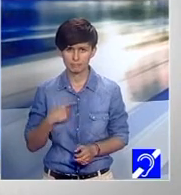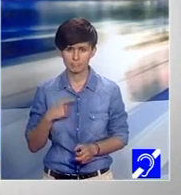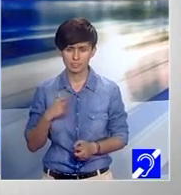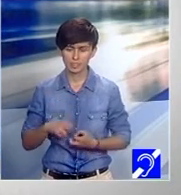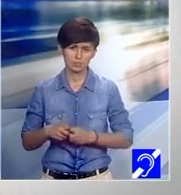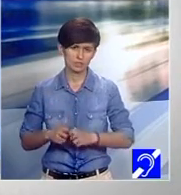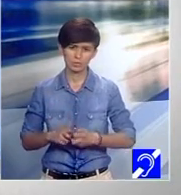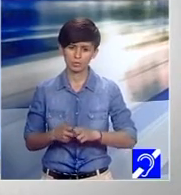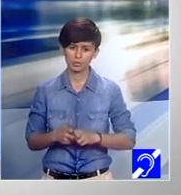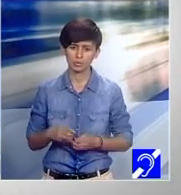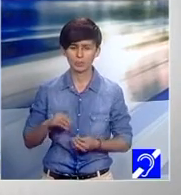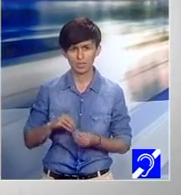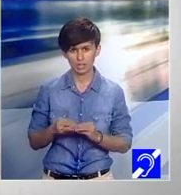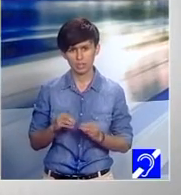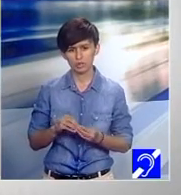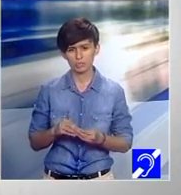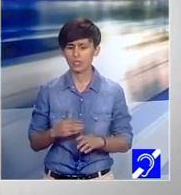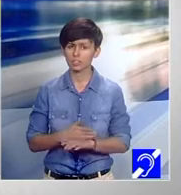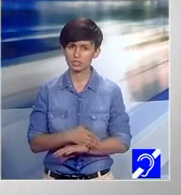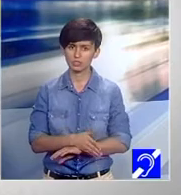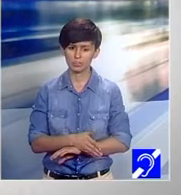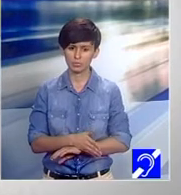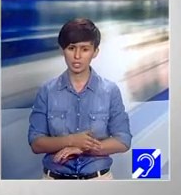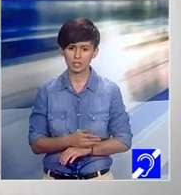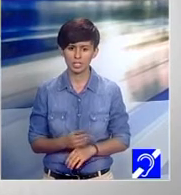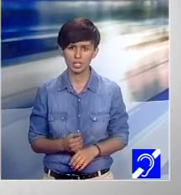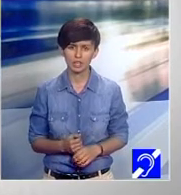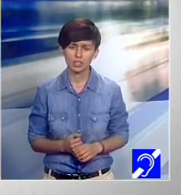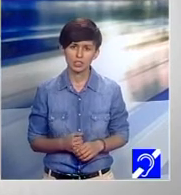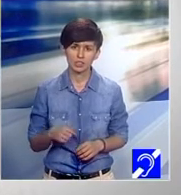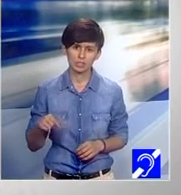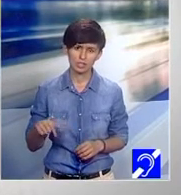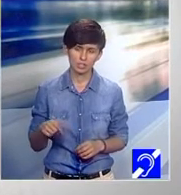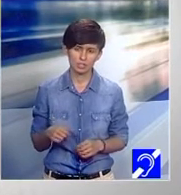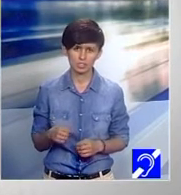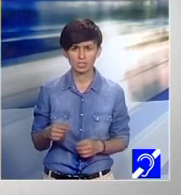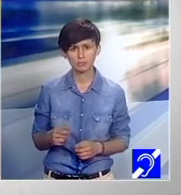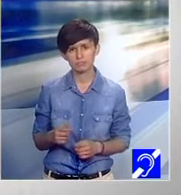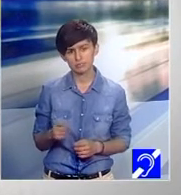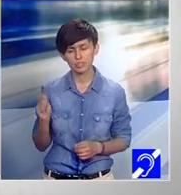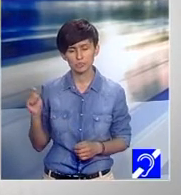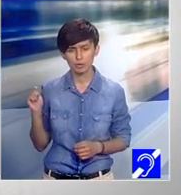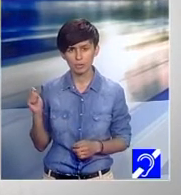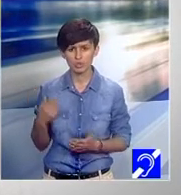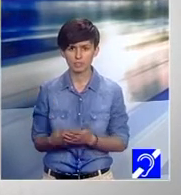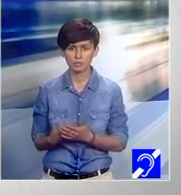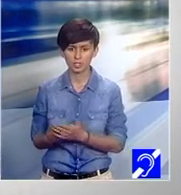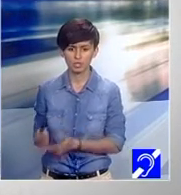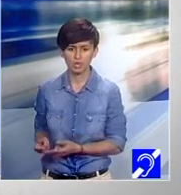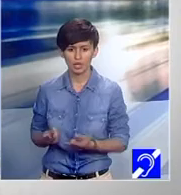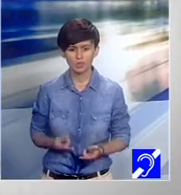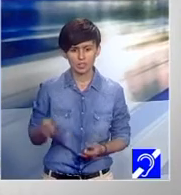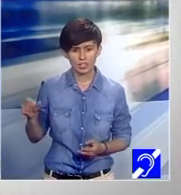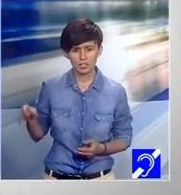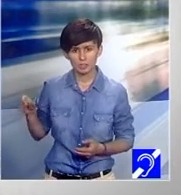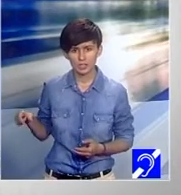foarte complexă și vom intra în profunzime imediat. Acum însă vom lua o scurtă pauză pentru a vă invita și pe dumneavoastră și pe cei care ne